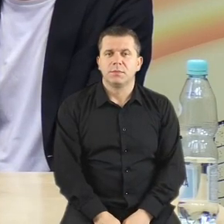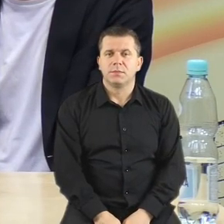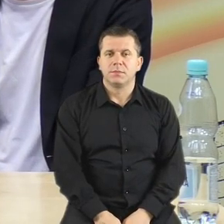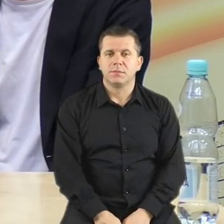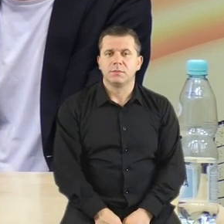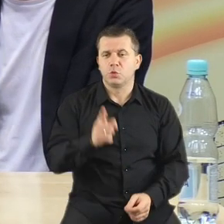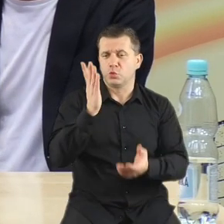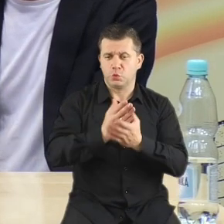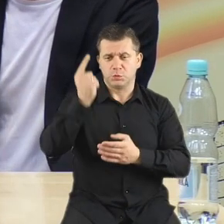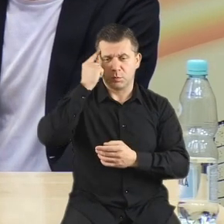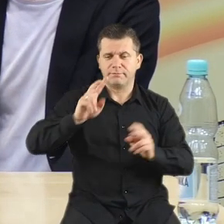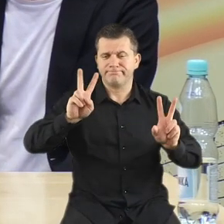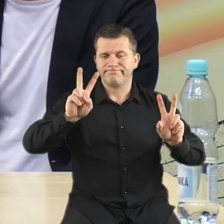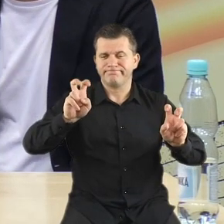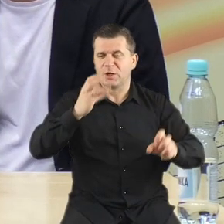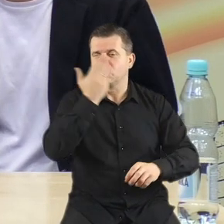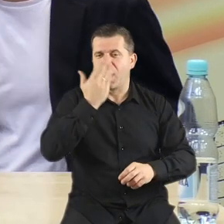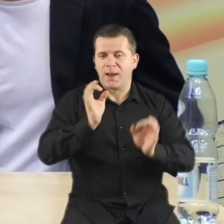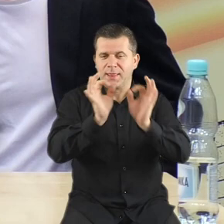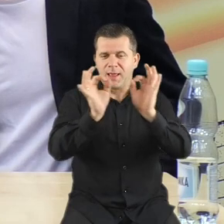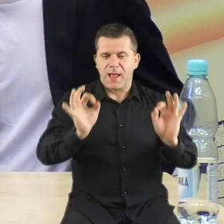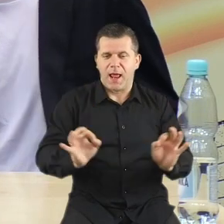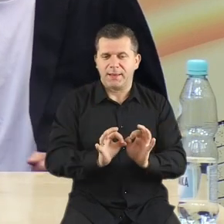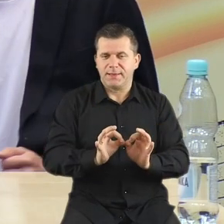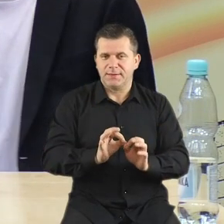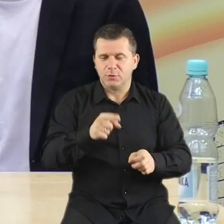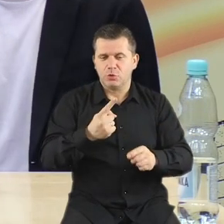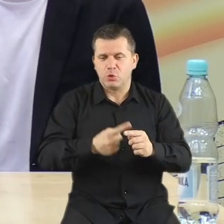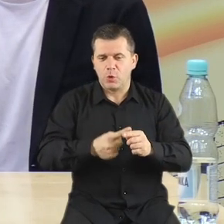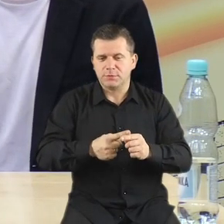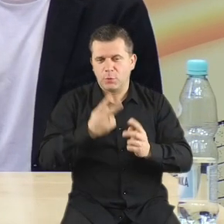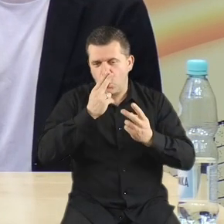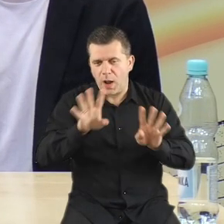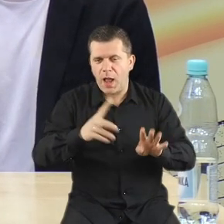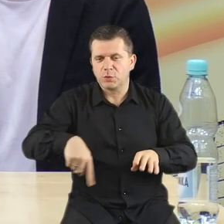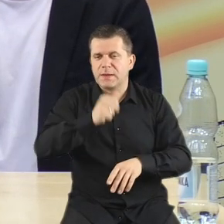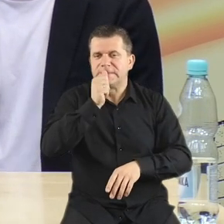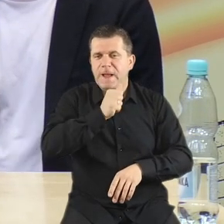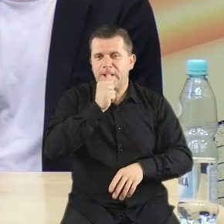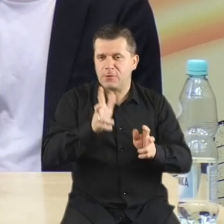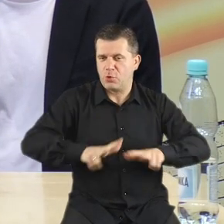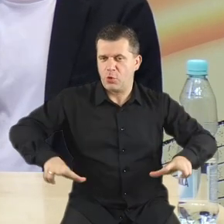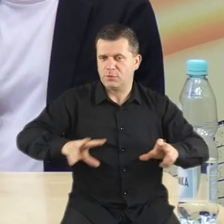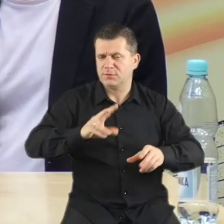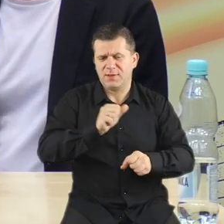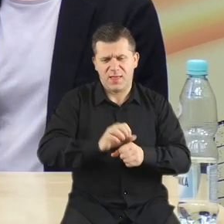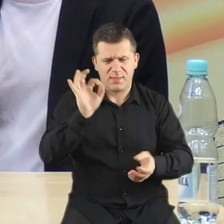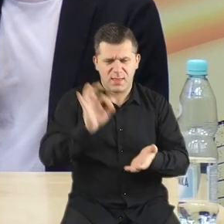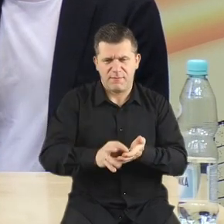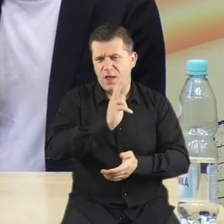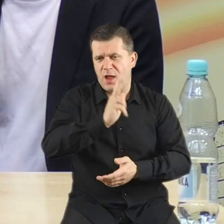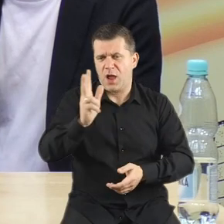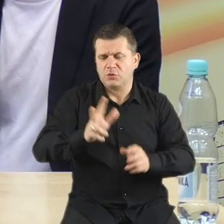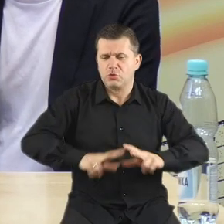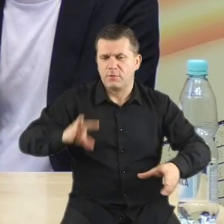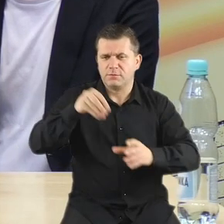już tutaj wspomniał pan o tych czarnych kartach, które właśnie tak sygnalizują te sekrety rodzinne, które są właściwie w każdej rodzinie, prawda? Jakieś